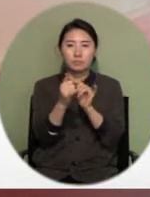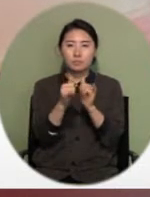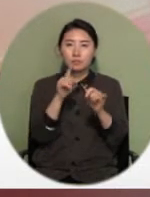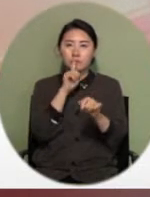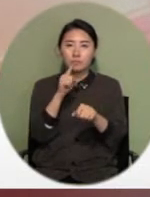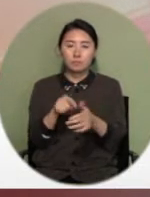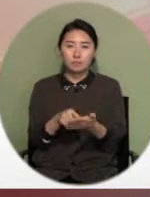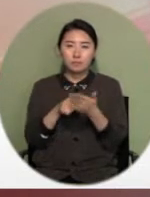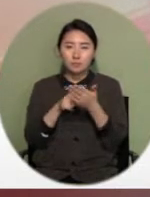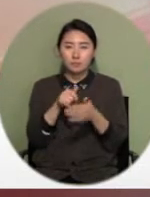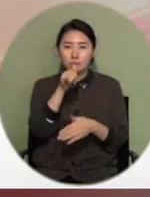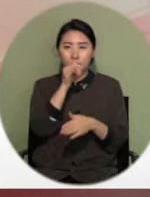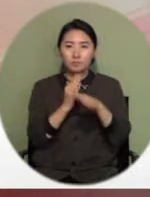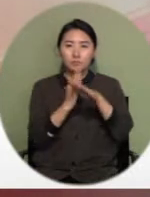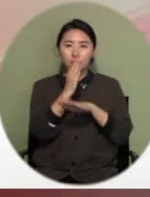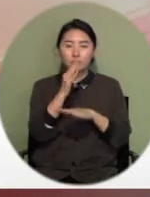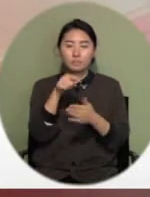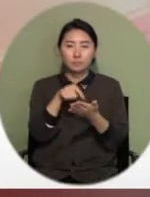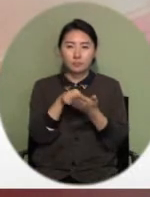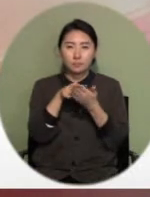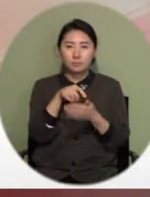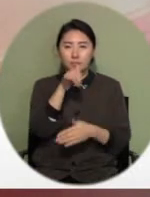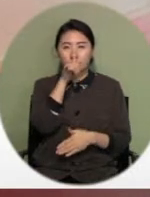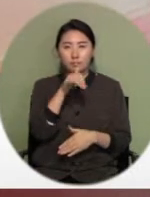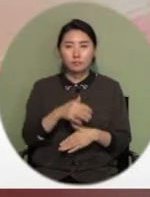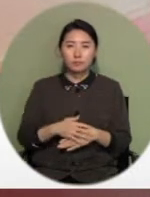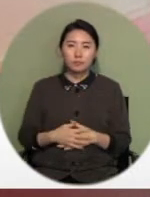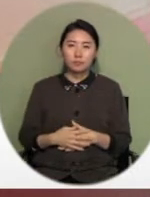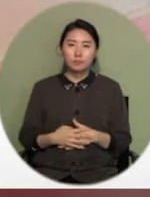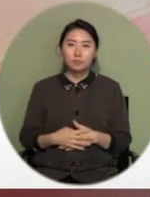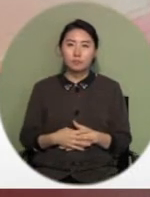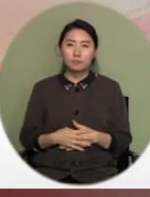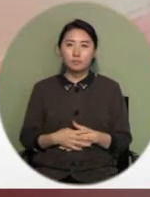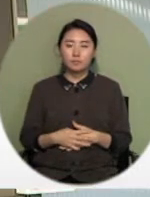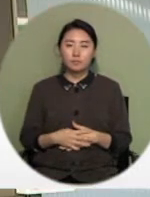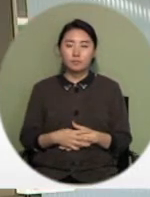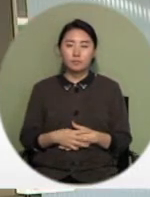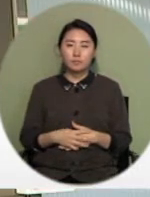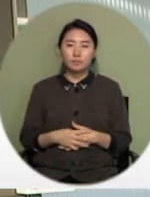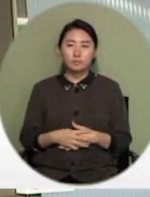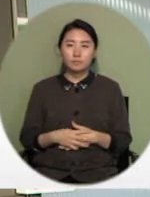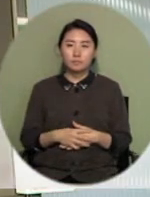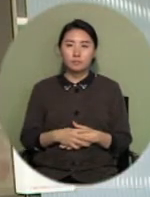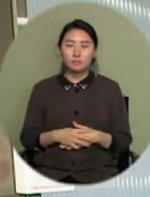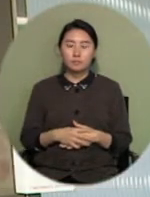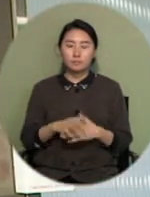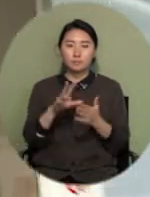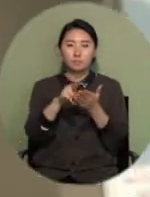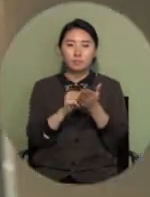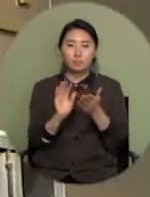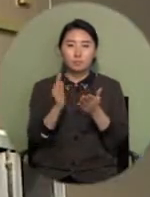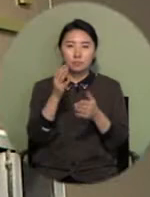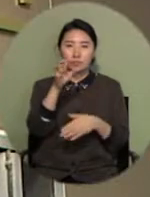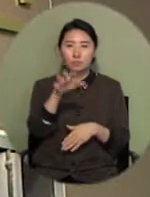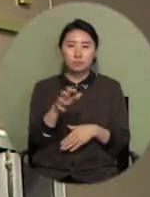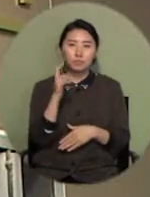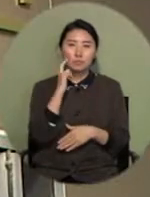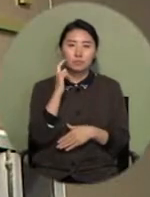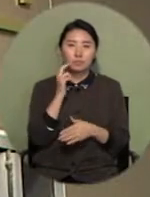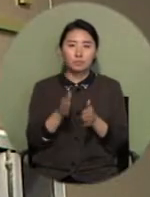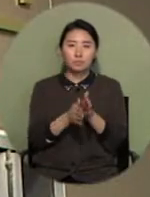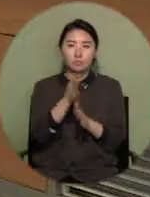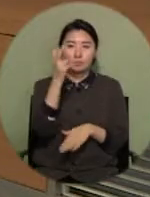언급되면서 도를 넘었다는 지적입니다 천 소형 기자의 보도입니다 논란이 되고 있는 모순 송파구